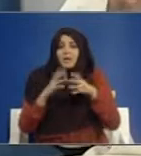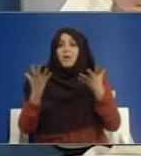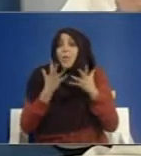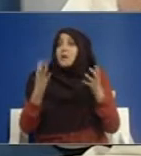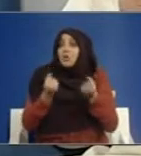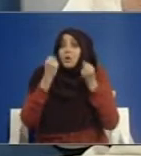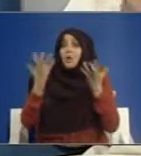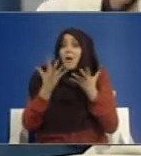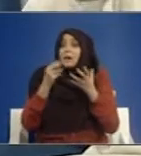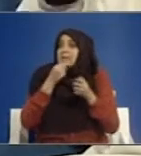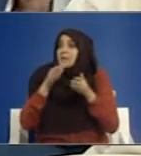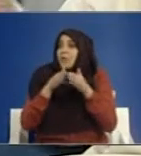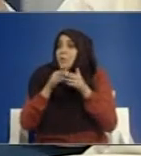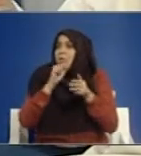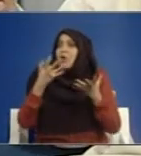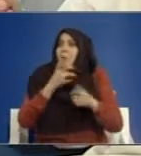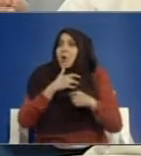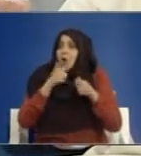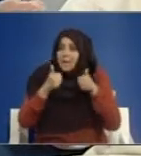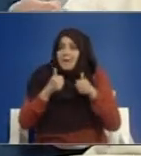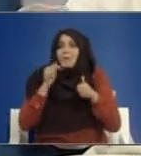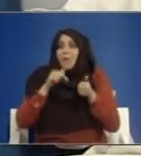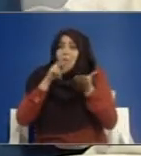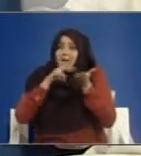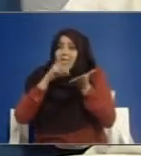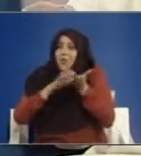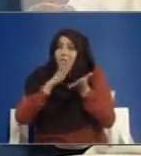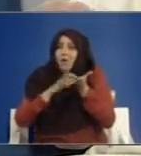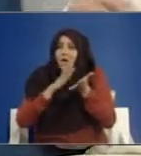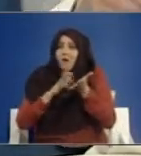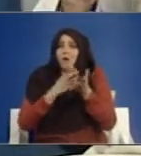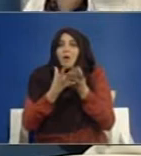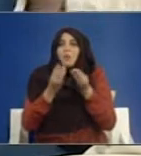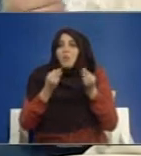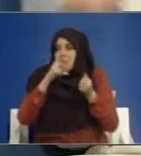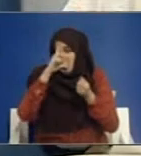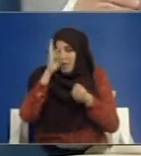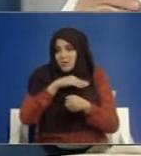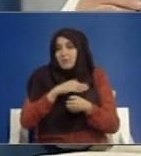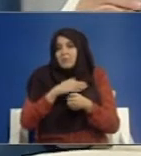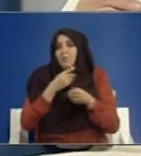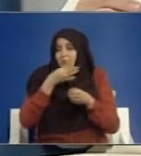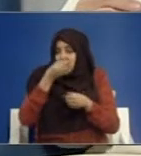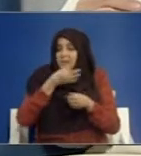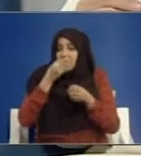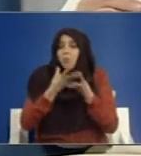قال: قراءة القرآن وكثرة ذكر الموت. وفي رواية: وذكر الموت.